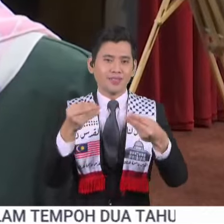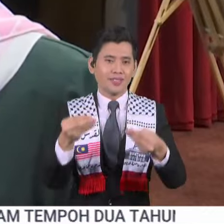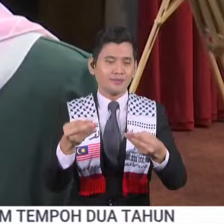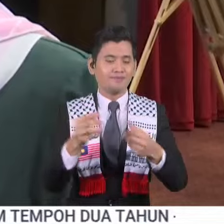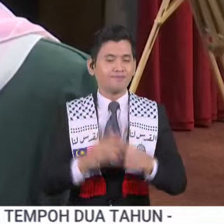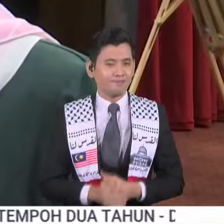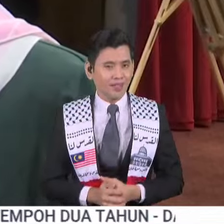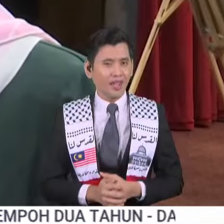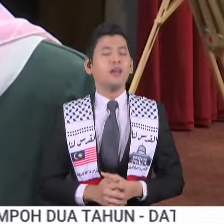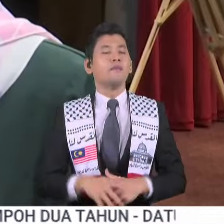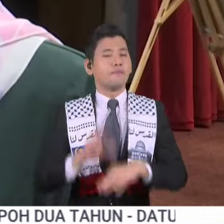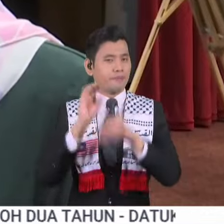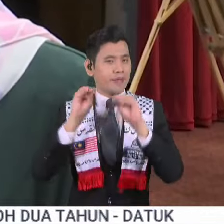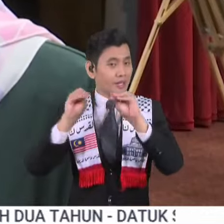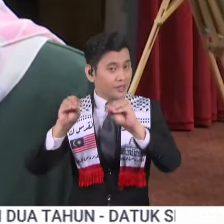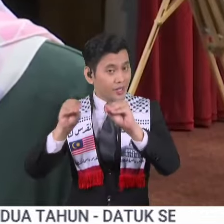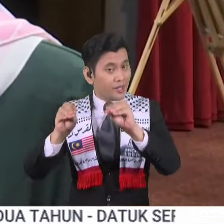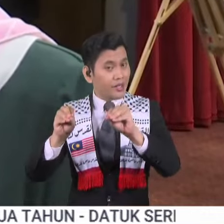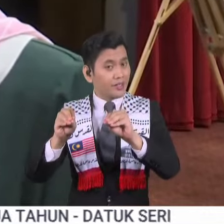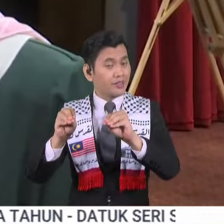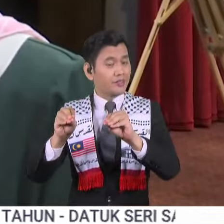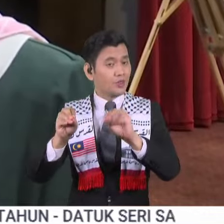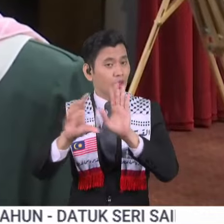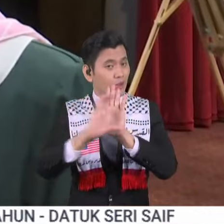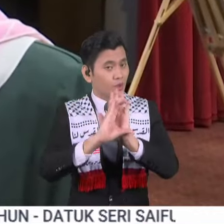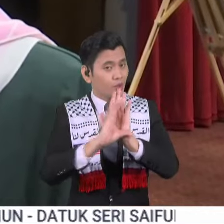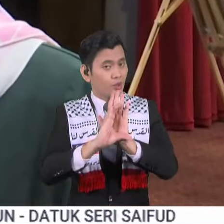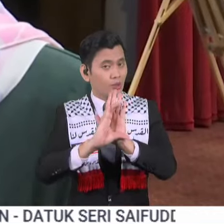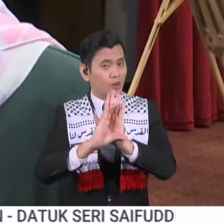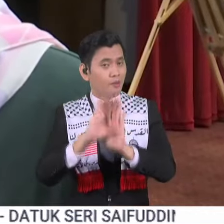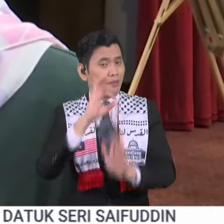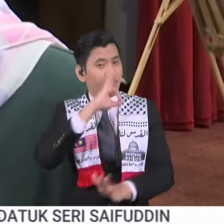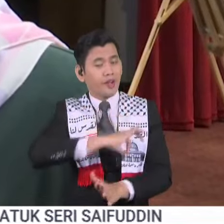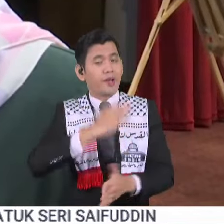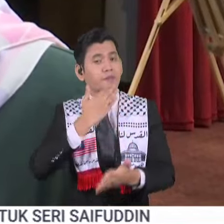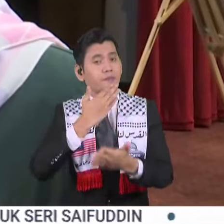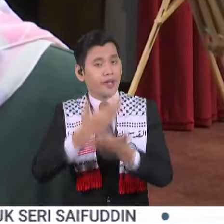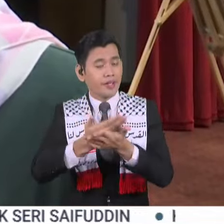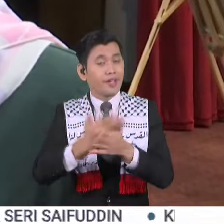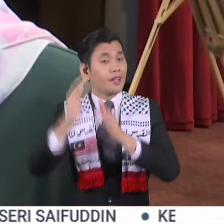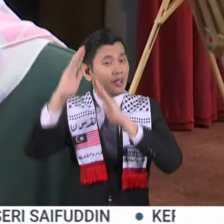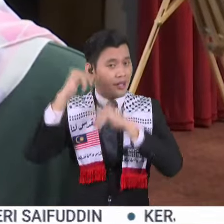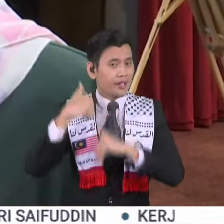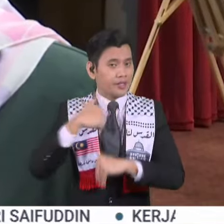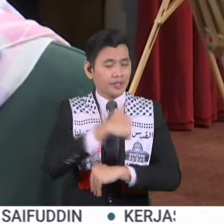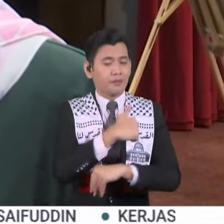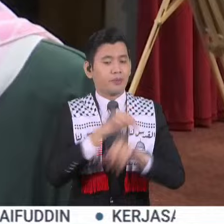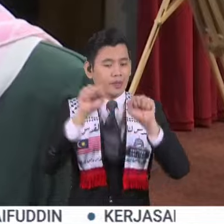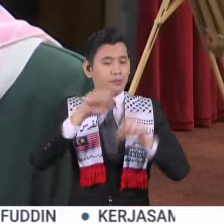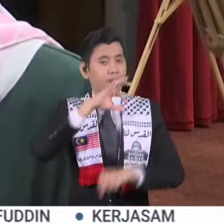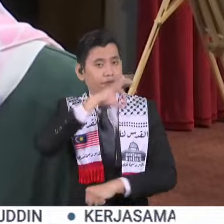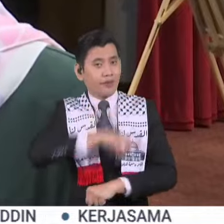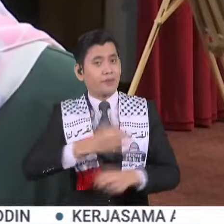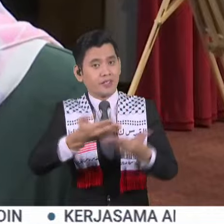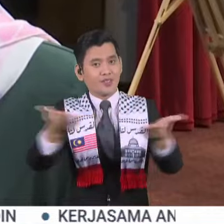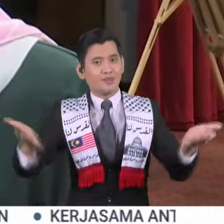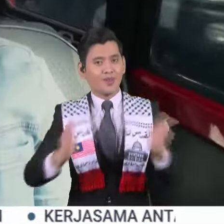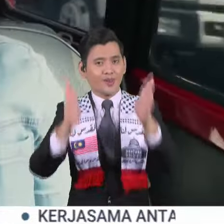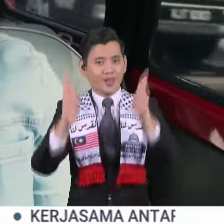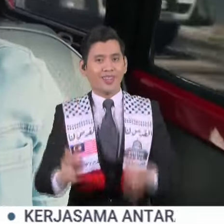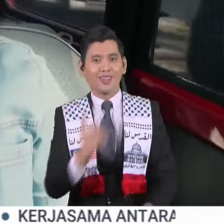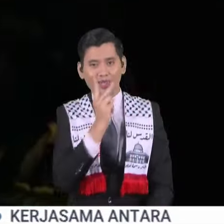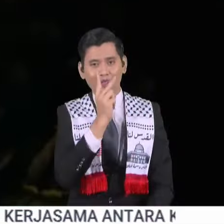satu pengajaran, teladan, kata supaya ianya bermanfaatlah.